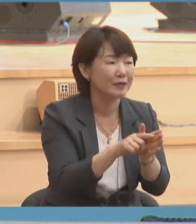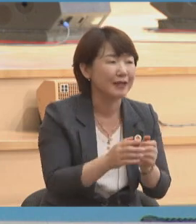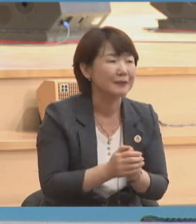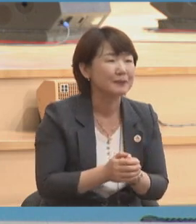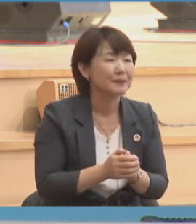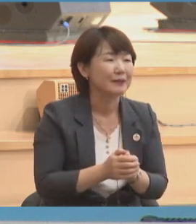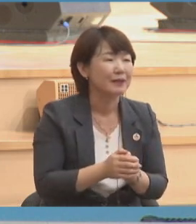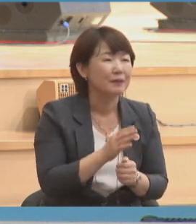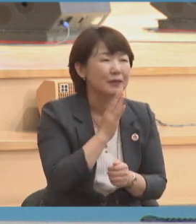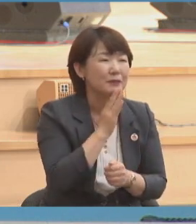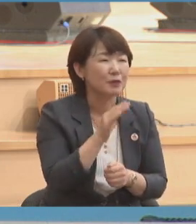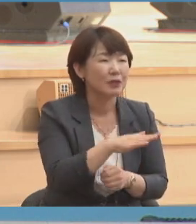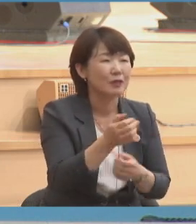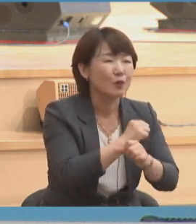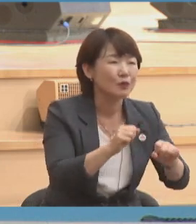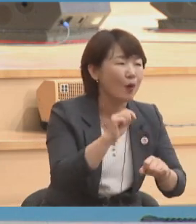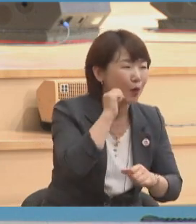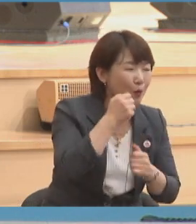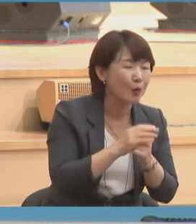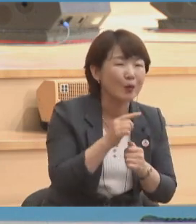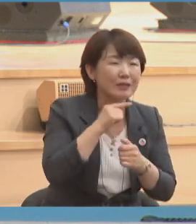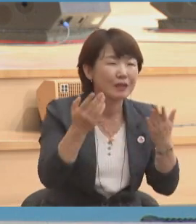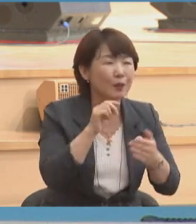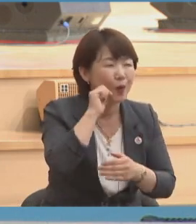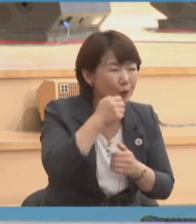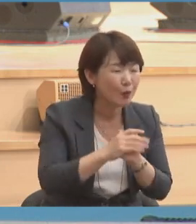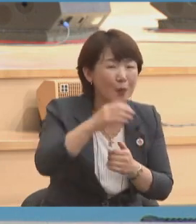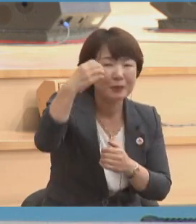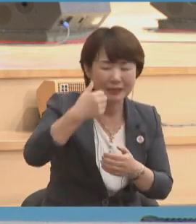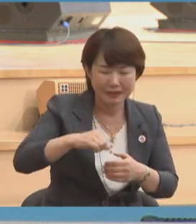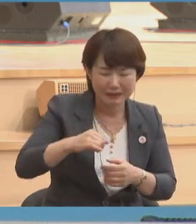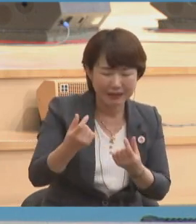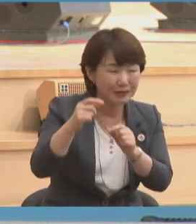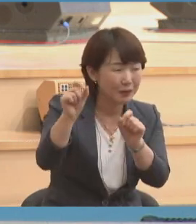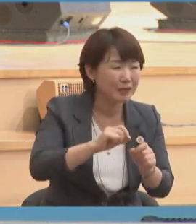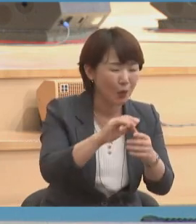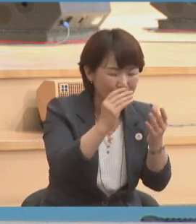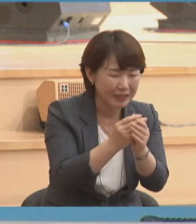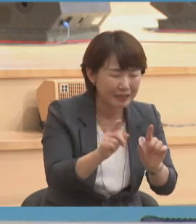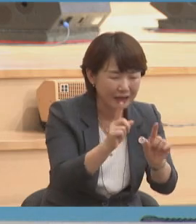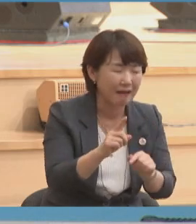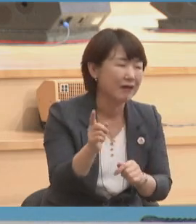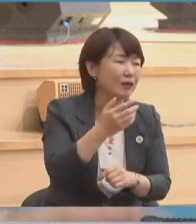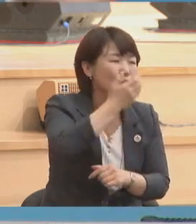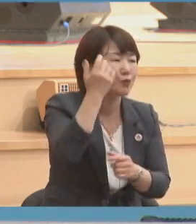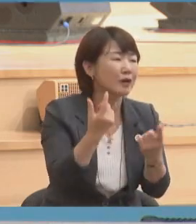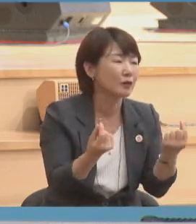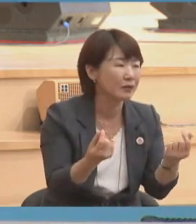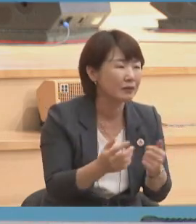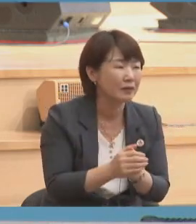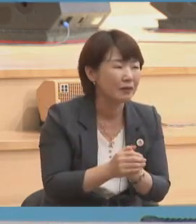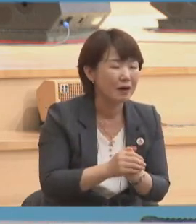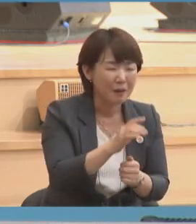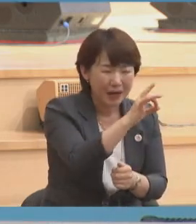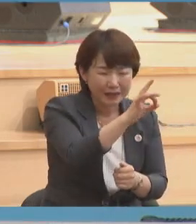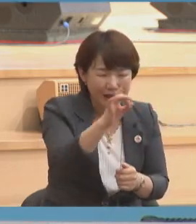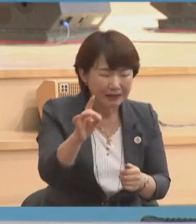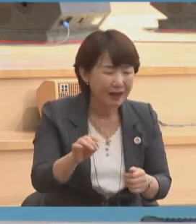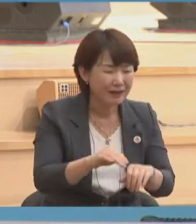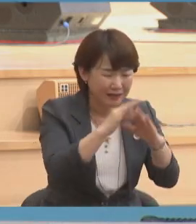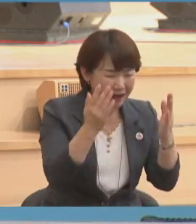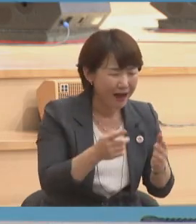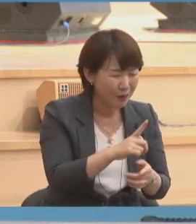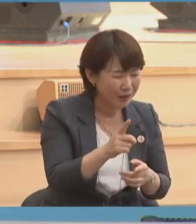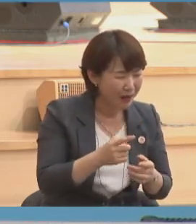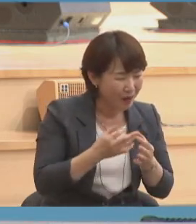어렵습니다. 희생은 더 어렵고, 빛의 자녀처럼 온전한 거, 그건 꿈만 같습니다. 하나하나하나 각계 전투로